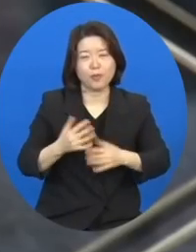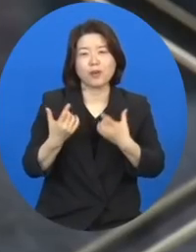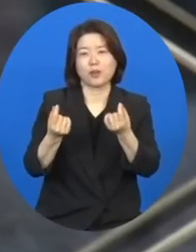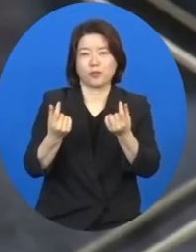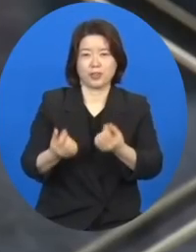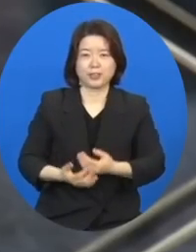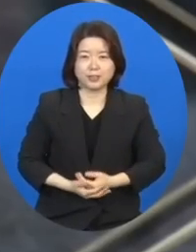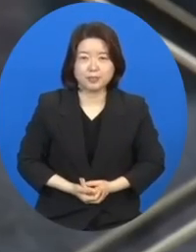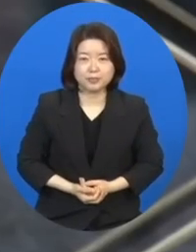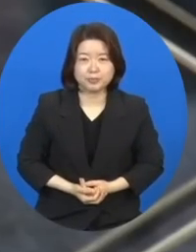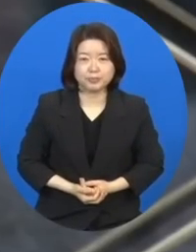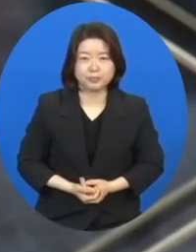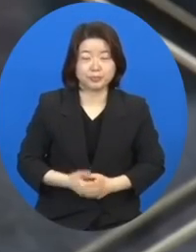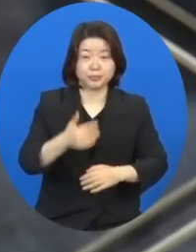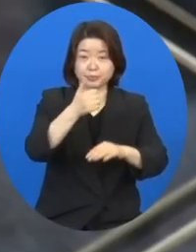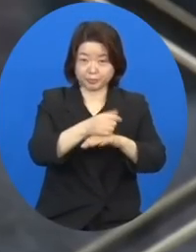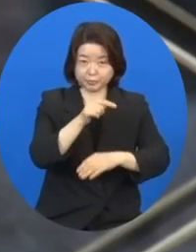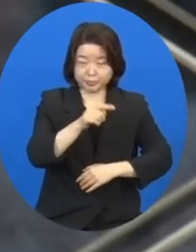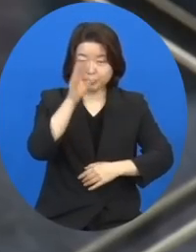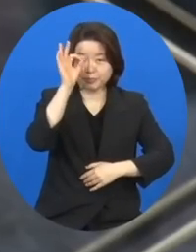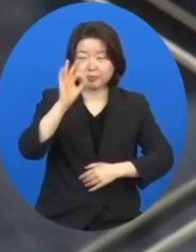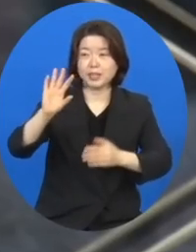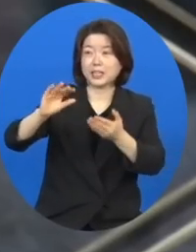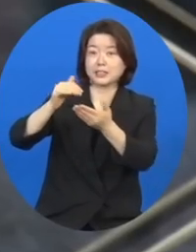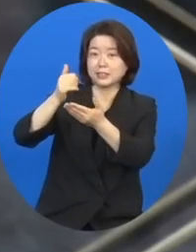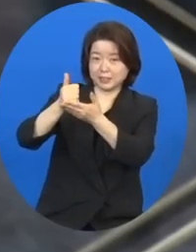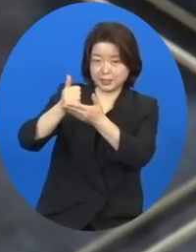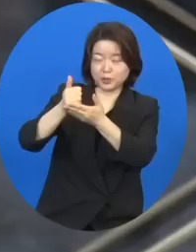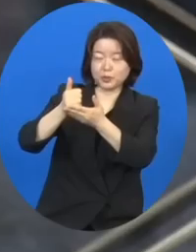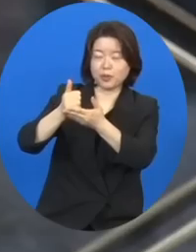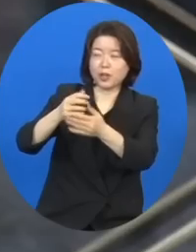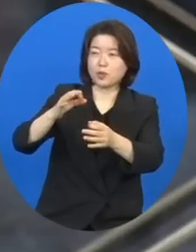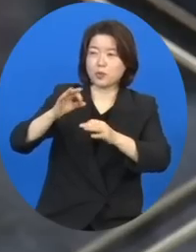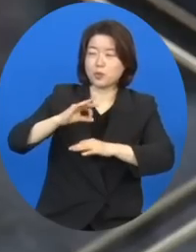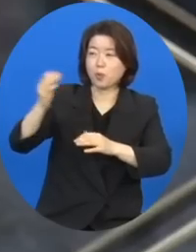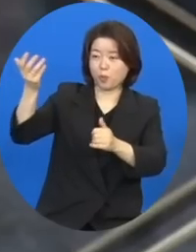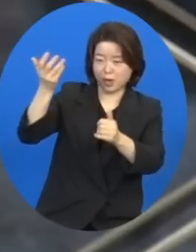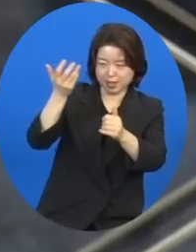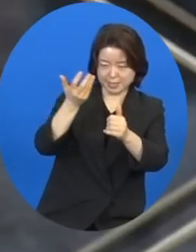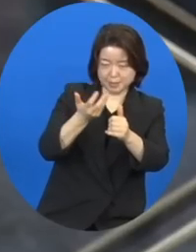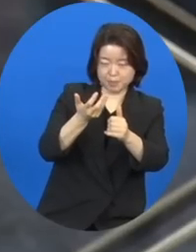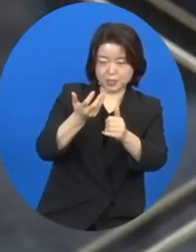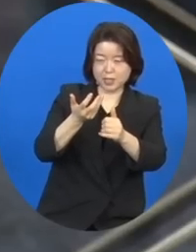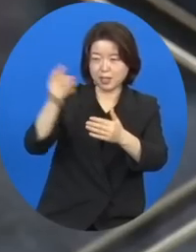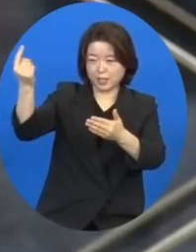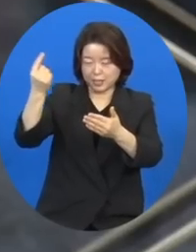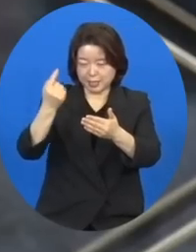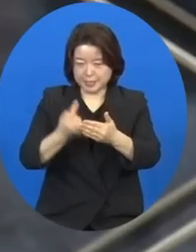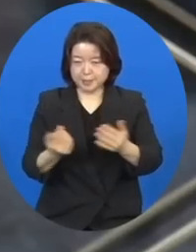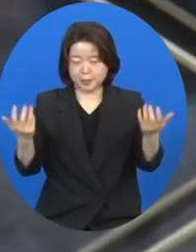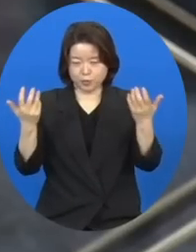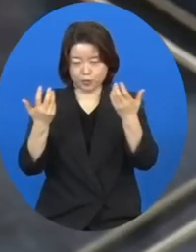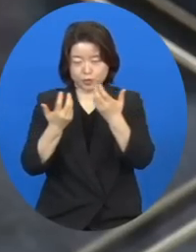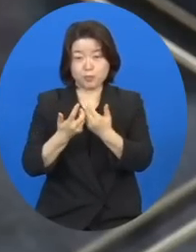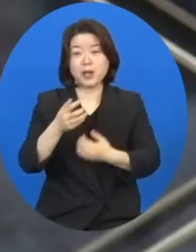보면 그리스도의 놀라운 임재와 충만함이 있는 것이 바로 교회라고 말씀하죠.